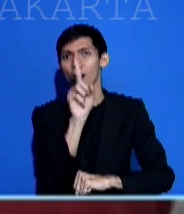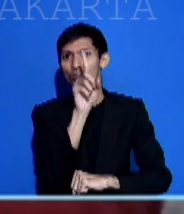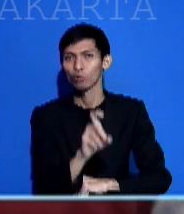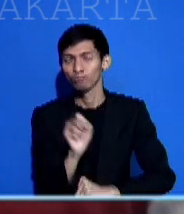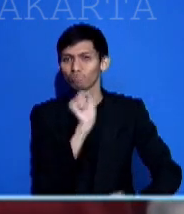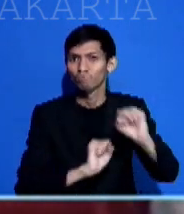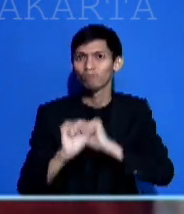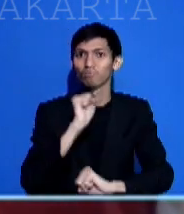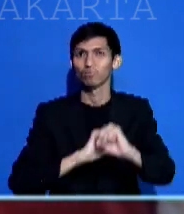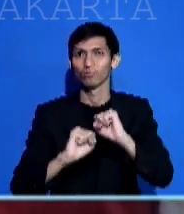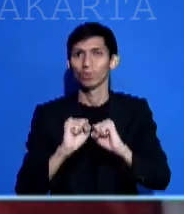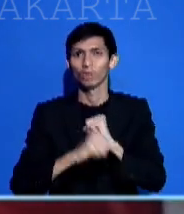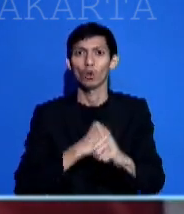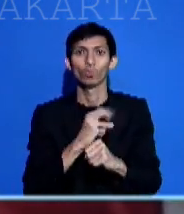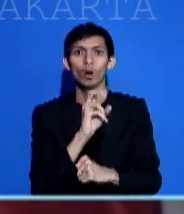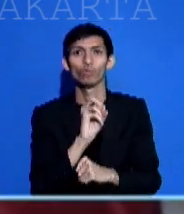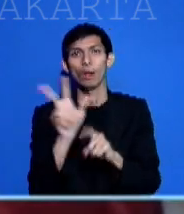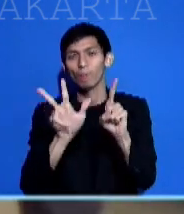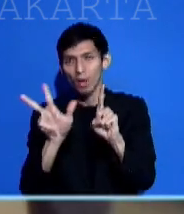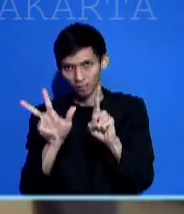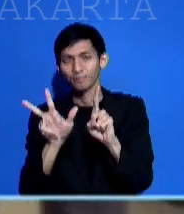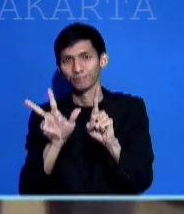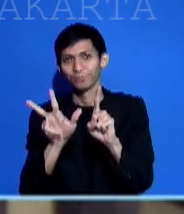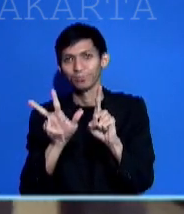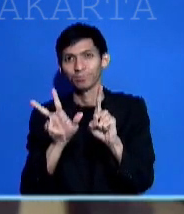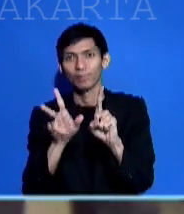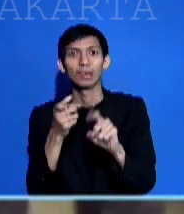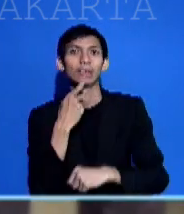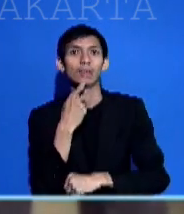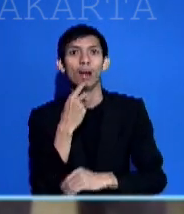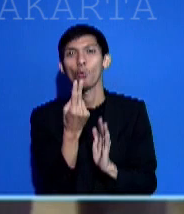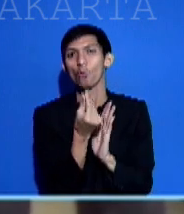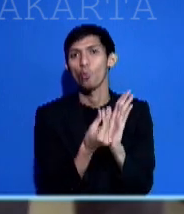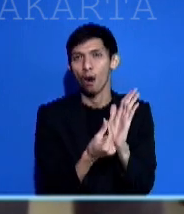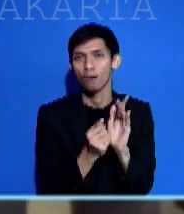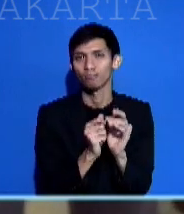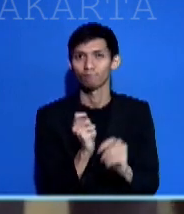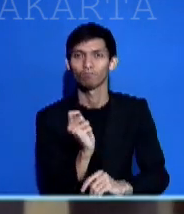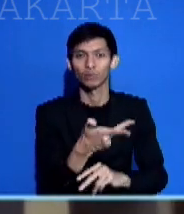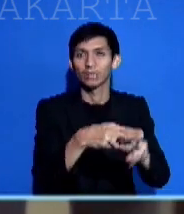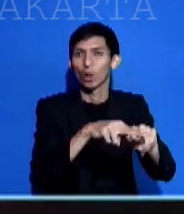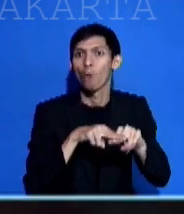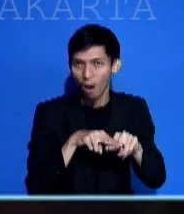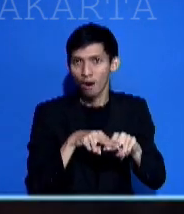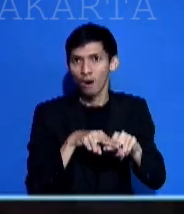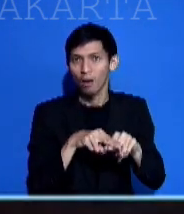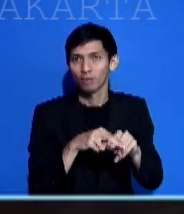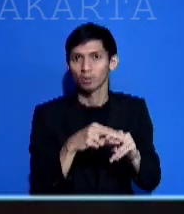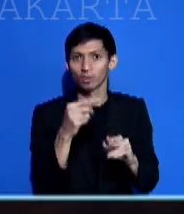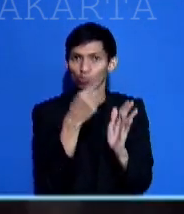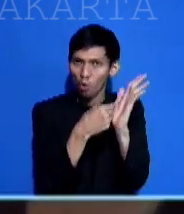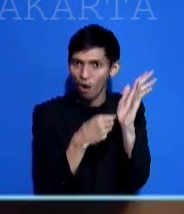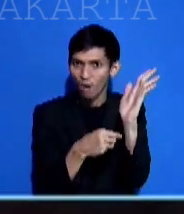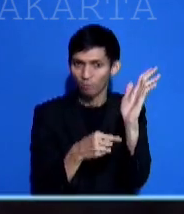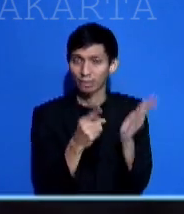yanghilakahun 201 terutama mengenai besaran uang sewa yang harus didasarkan penilaian dari jasa penilaian